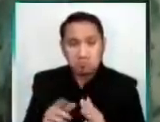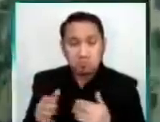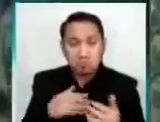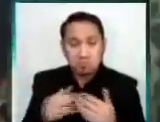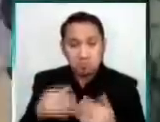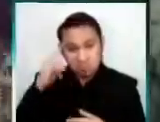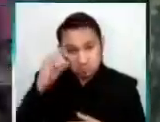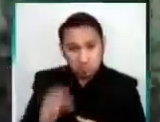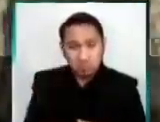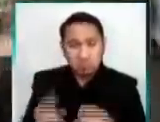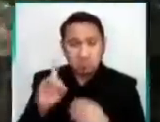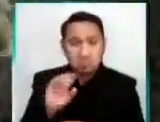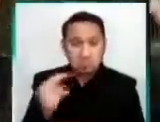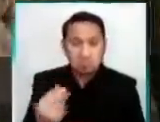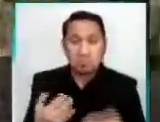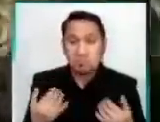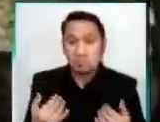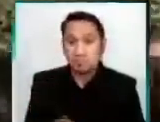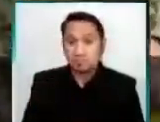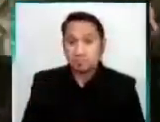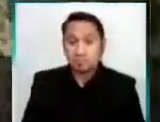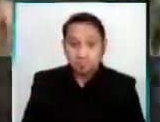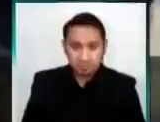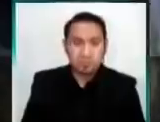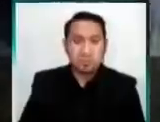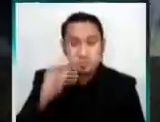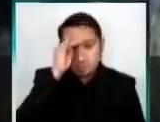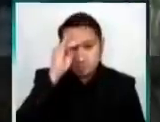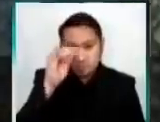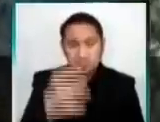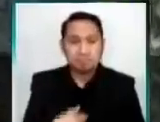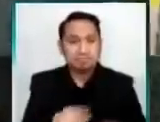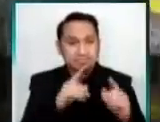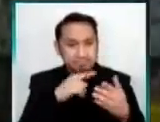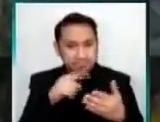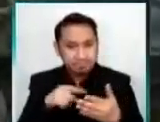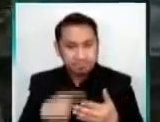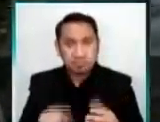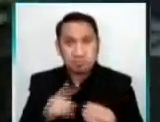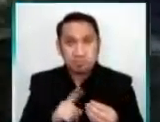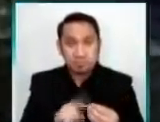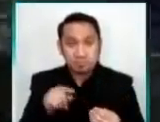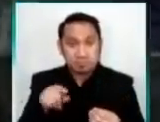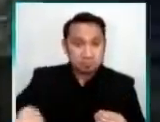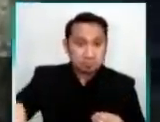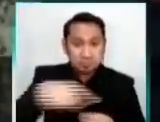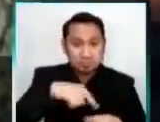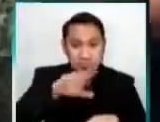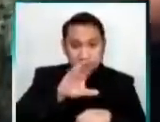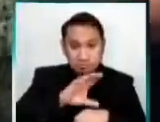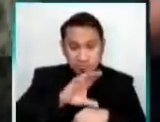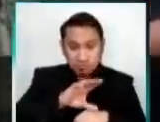Ininspeksyon ni Manila Mayor Isko Moreno ang pagpapatupad ng mga paghihigpit sa paligid ng Quiapo Church upang maiwasang magkaroon ng